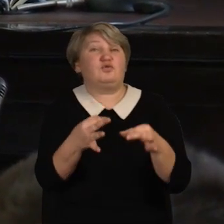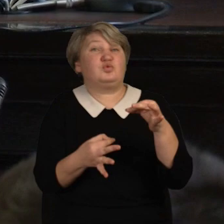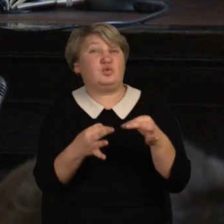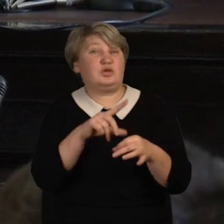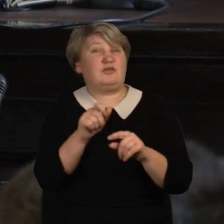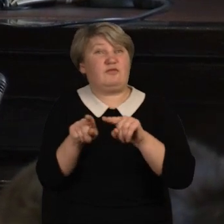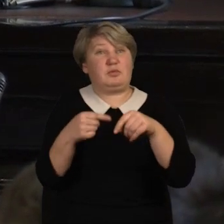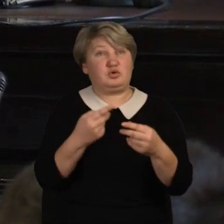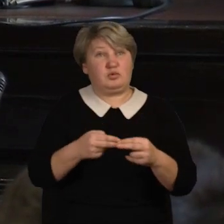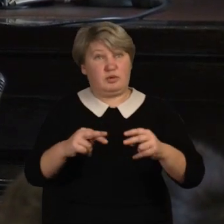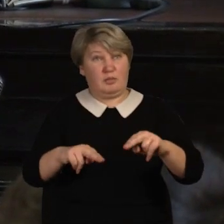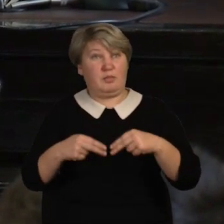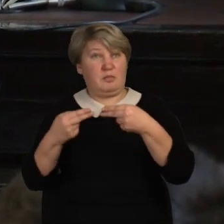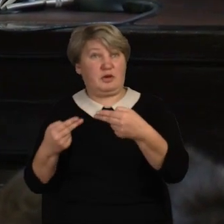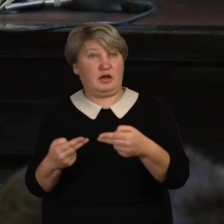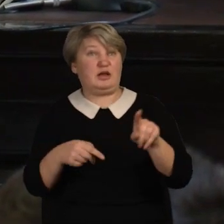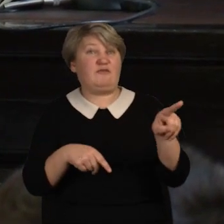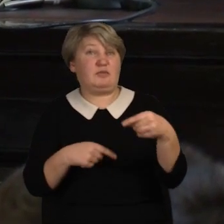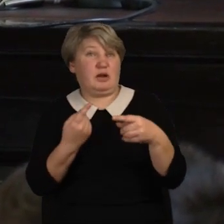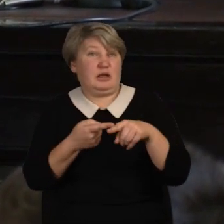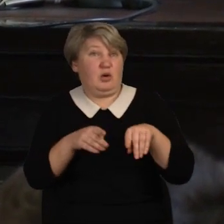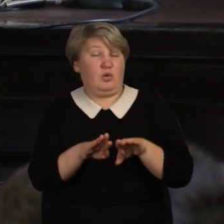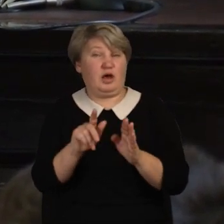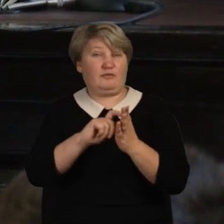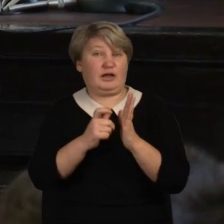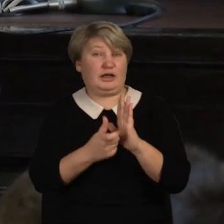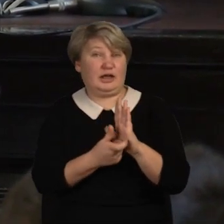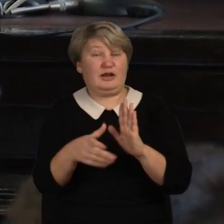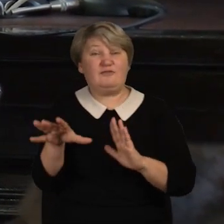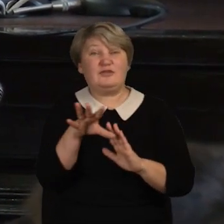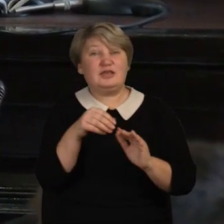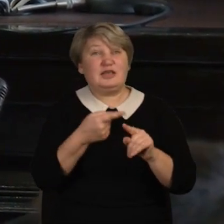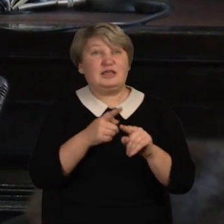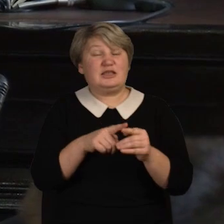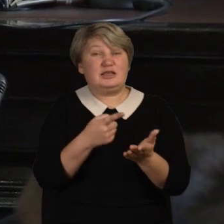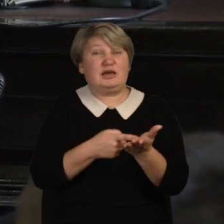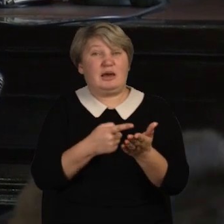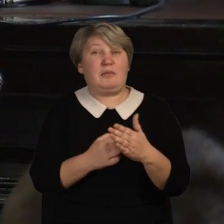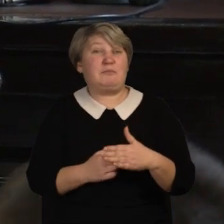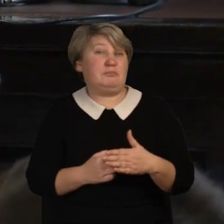щодо повернення і витребування такої квартири. З усіх цих підстав вони дають